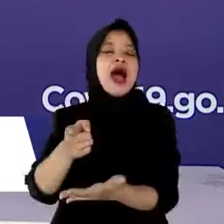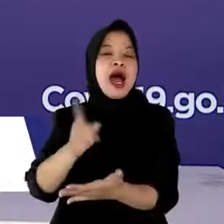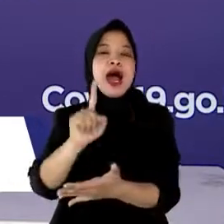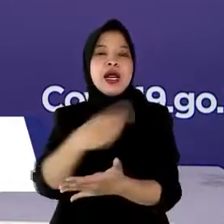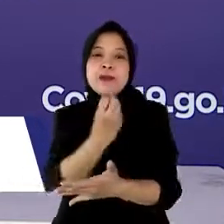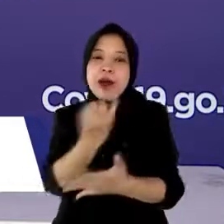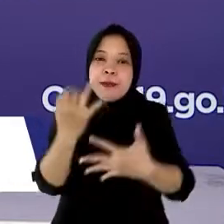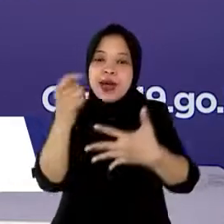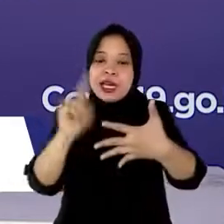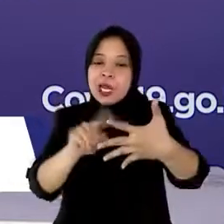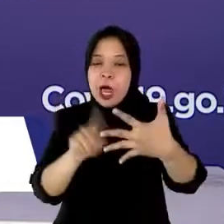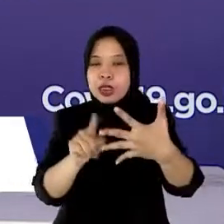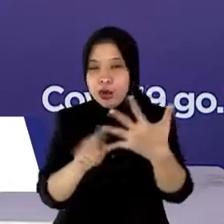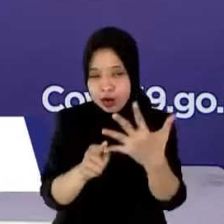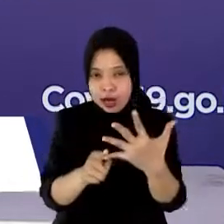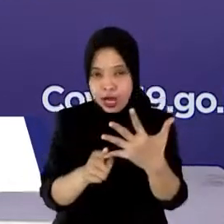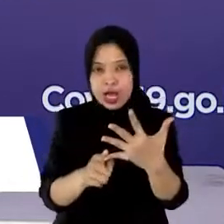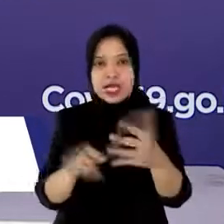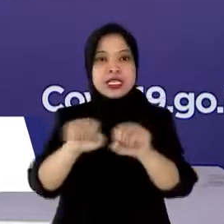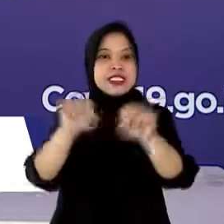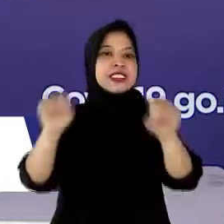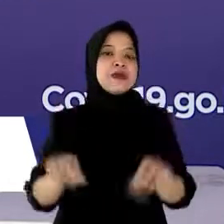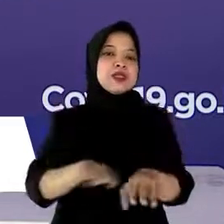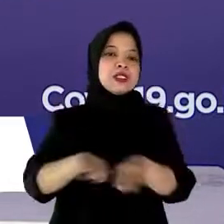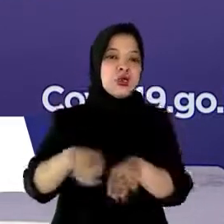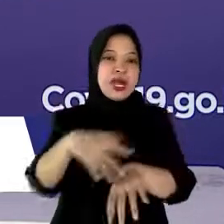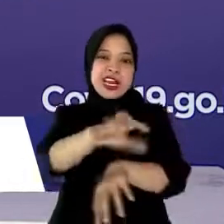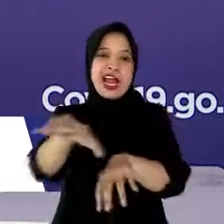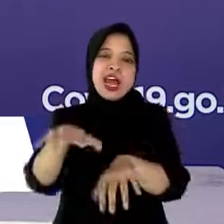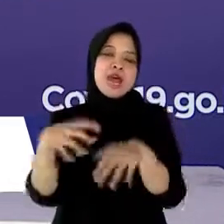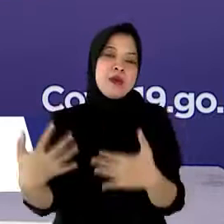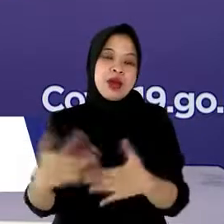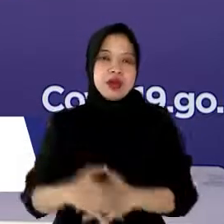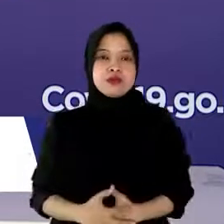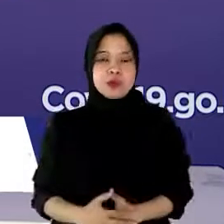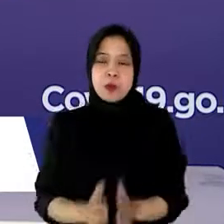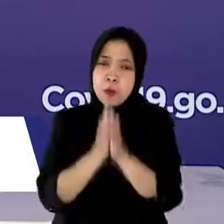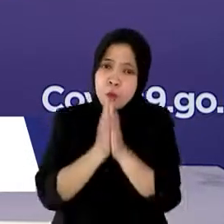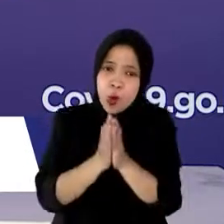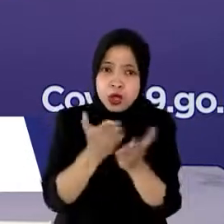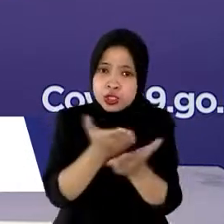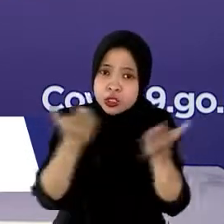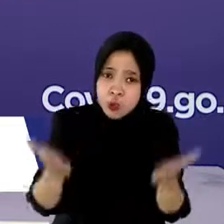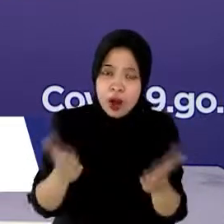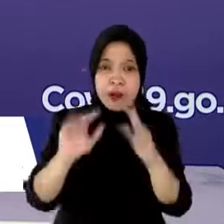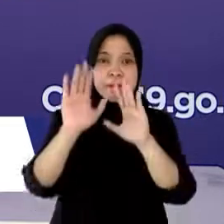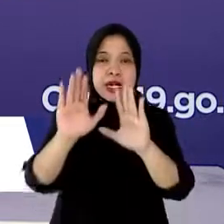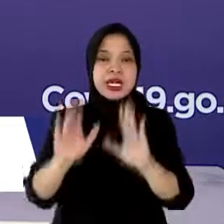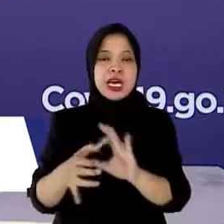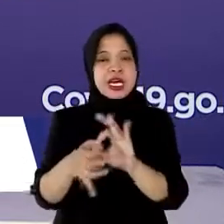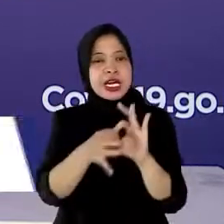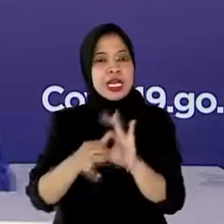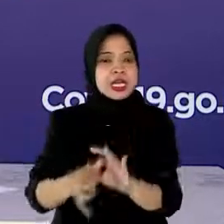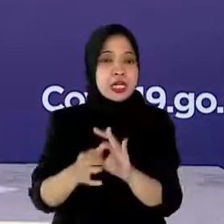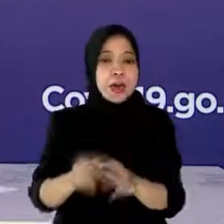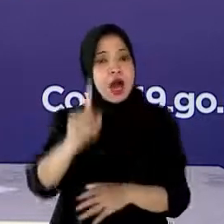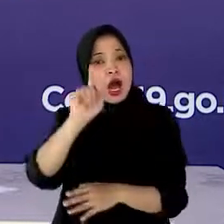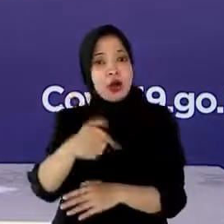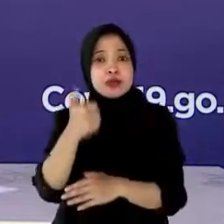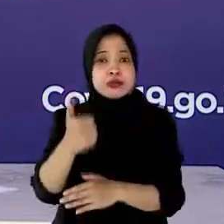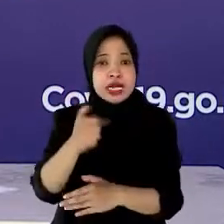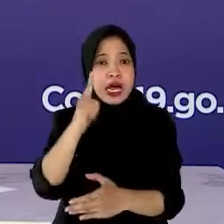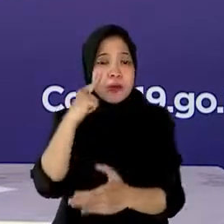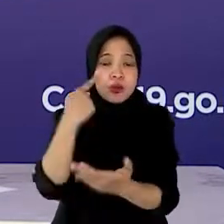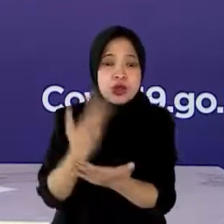pada indikator-indikator yang sistematis saya mohon bantuan dan kerjasama rekan-rekan media untuk menyampaikan